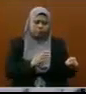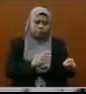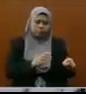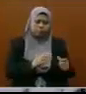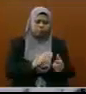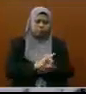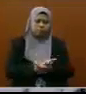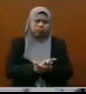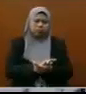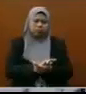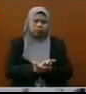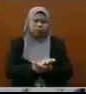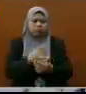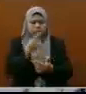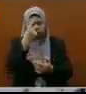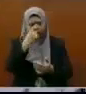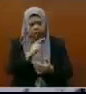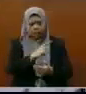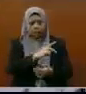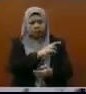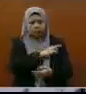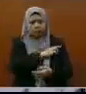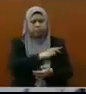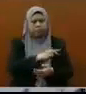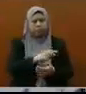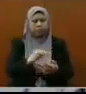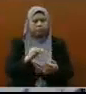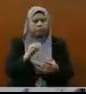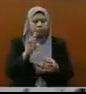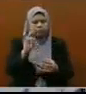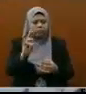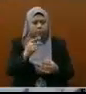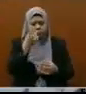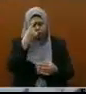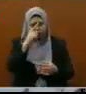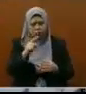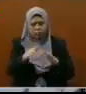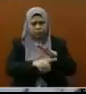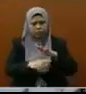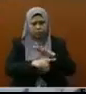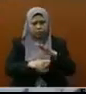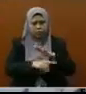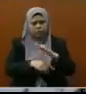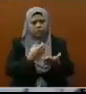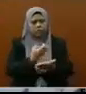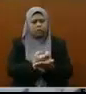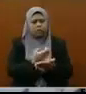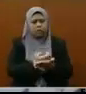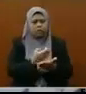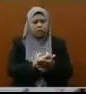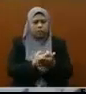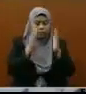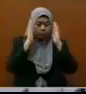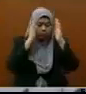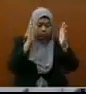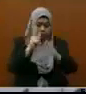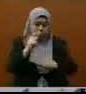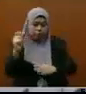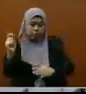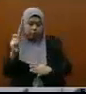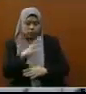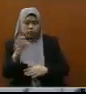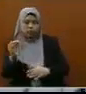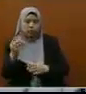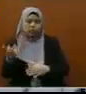menjadi Perdana Menteri ketujuh, terutamanya dalam dasar-dasar ekonomi, dasar pandang ke timur dan juga perkara-perkara yang